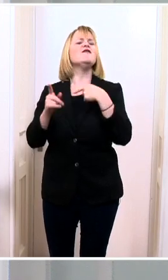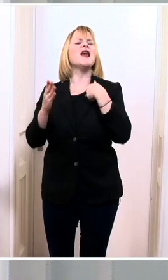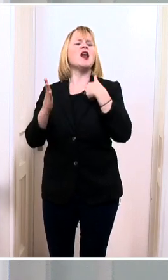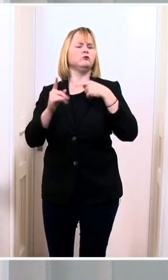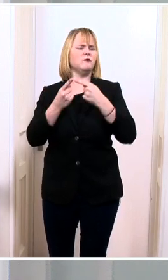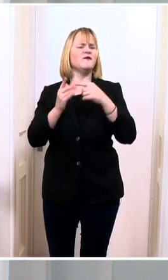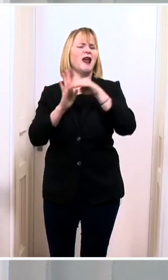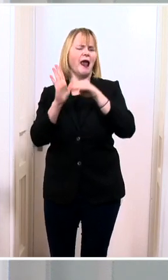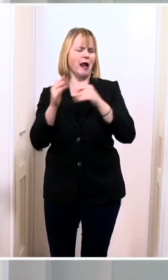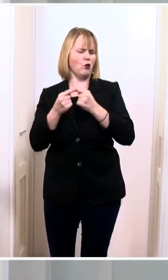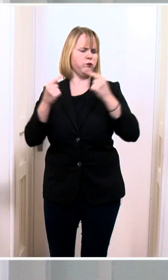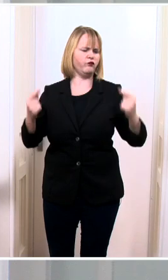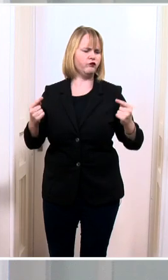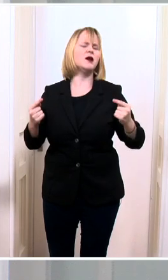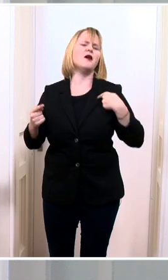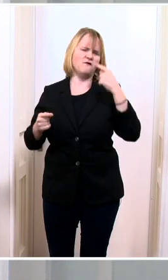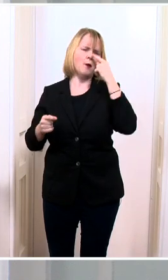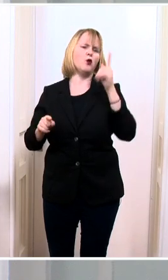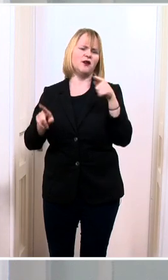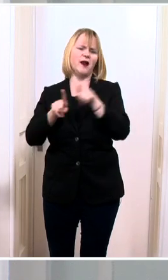mit großer Wahrscheinlichkeit nachziehen.